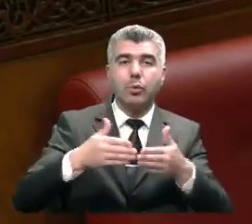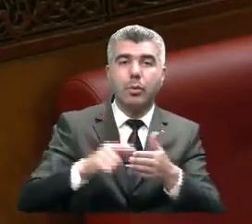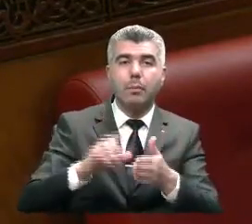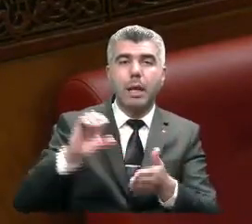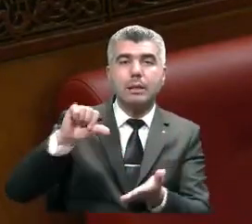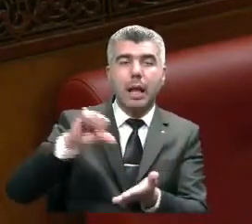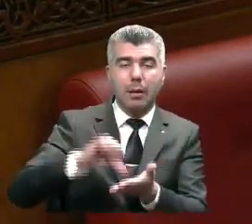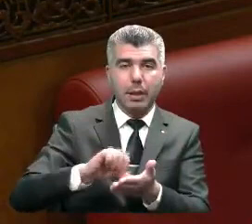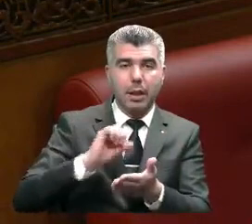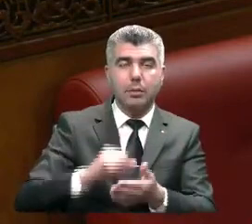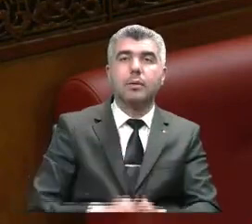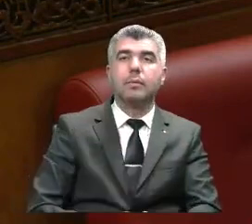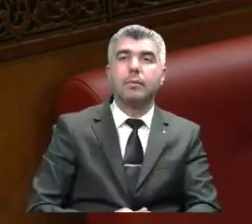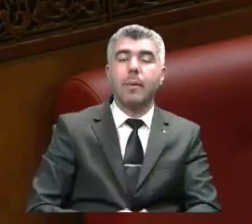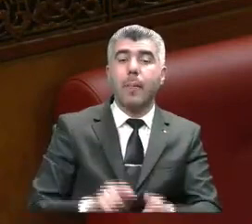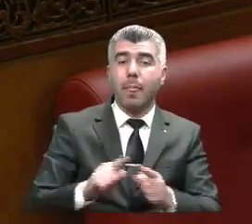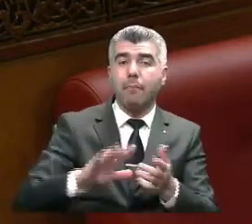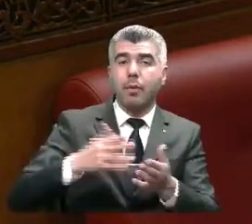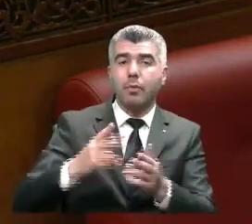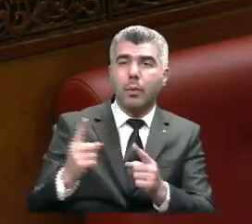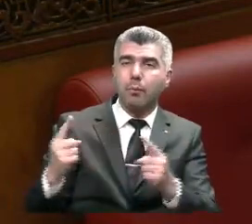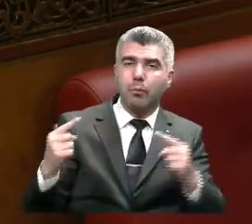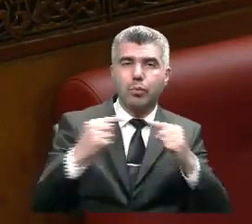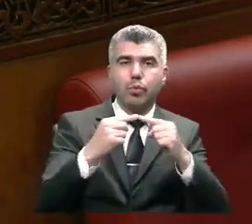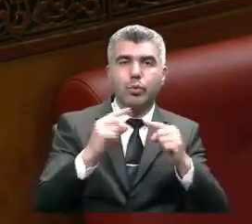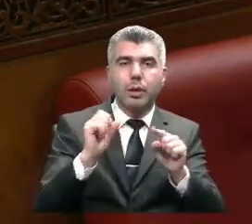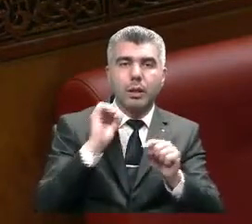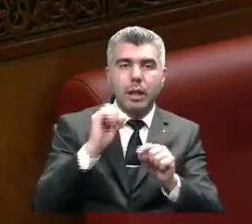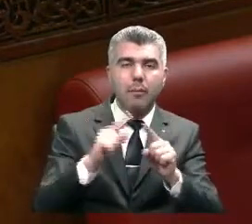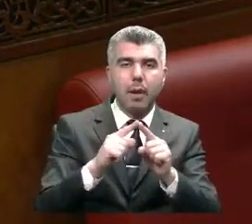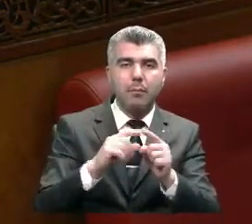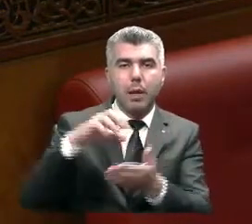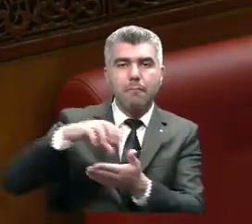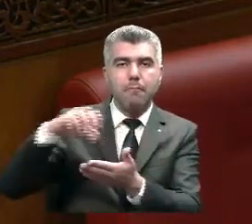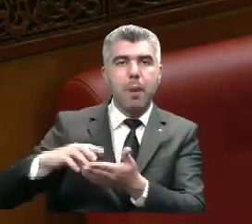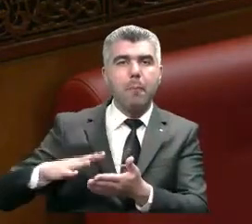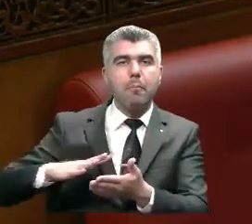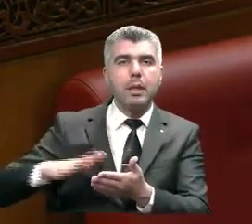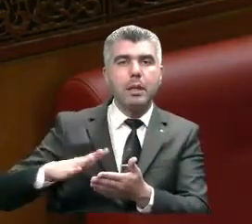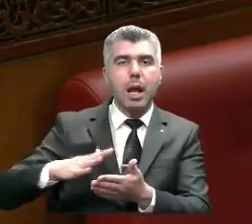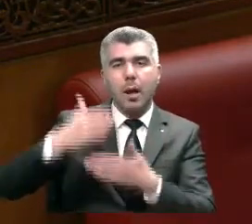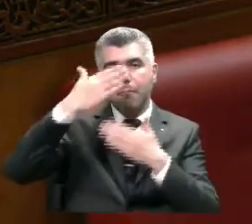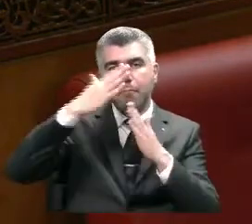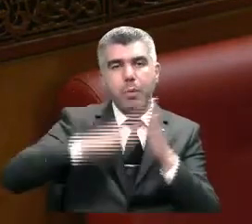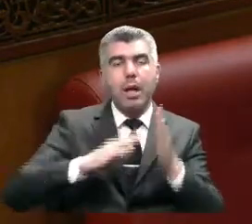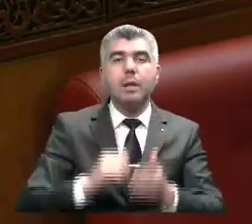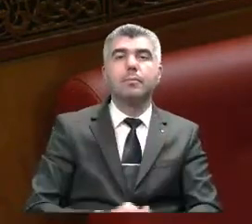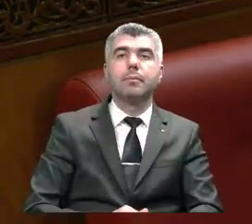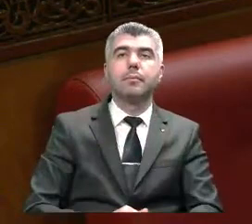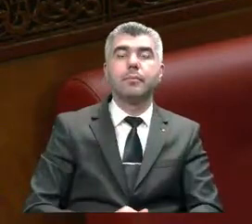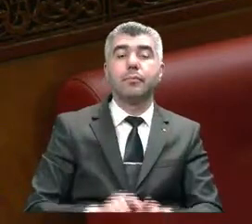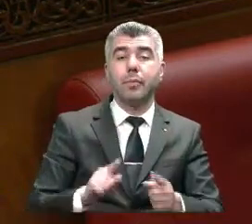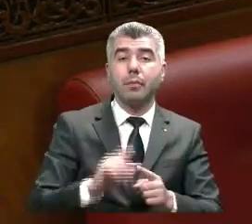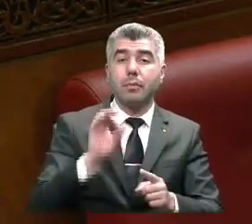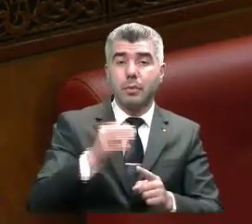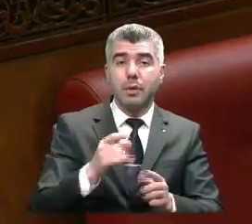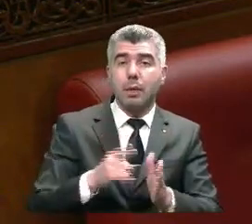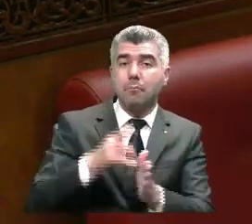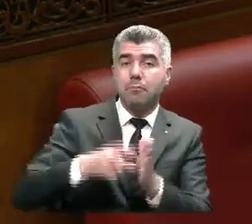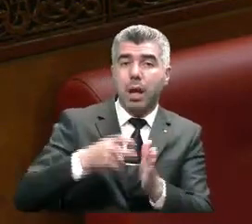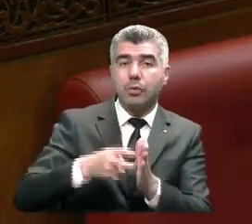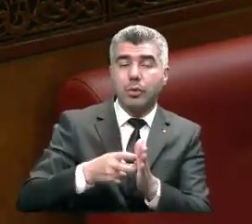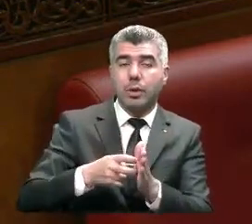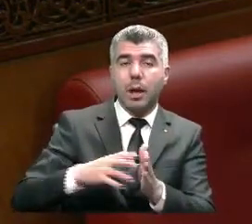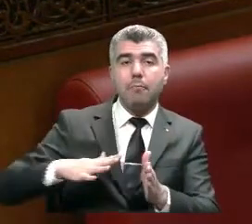الوطنيه الشيء اللي تيمكن من توفير الربط بين المطار وعدد من المدن المغربيه فيما يتعلق بتعزيز الربط السكاكي